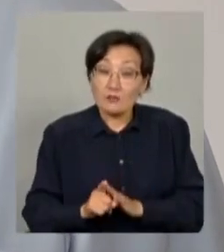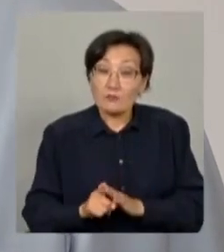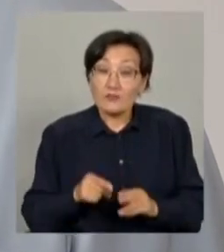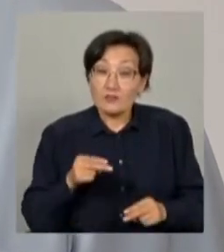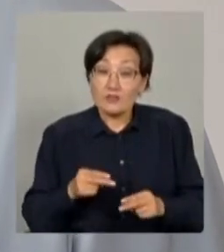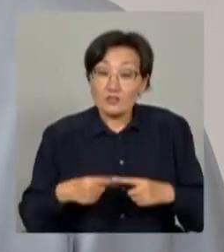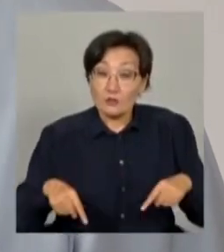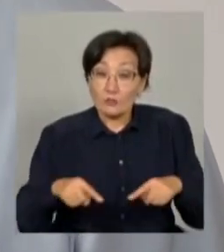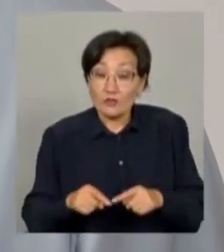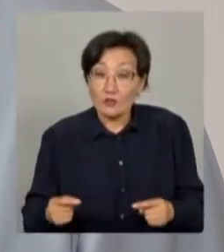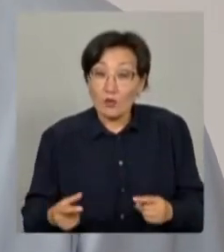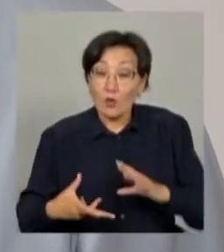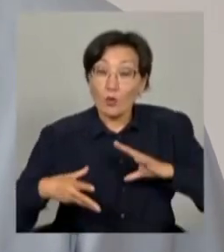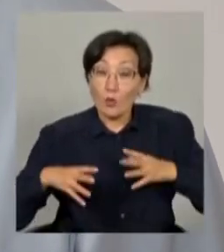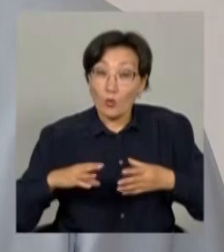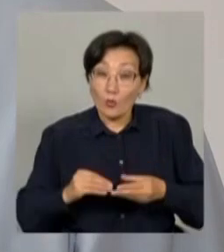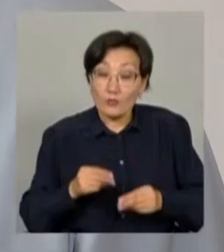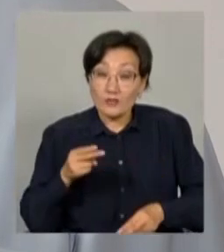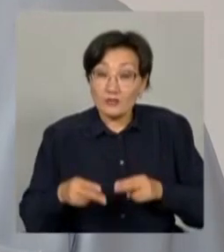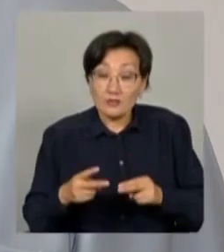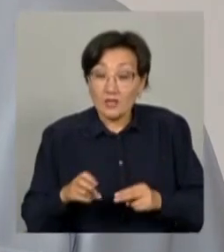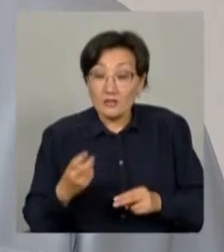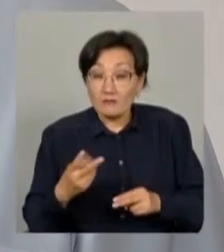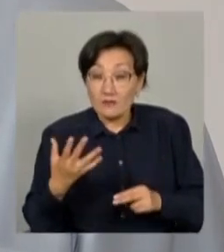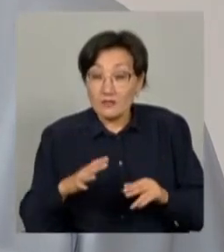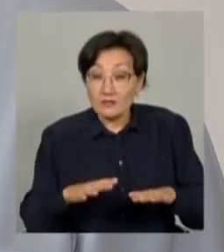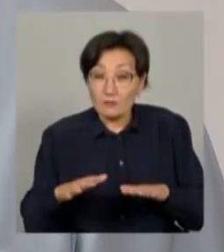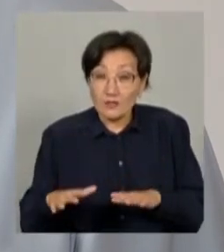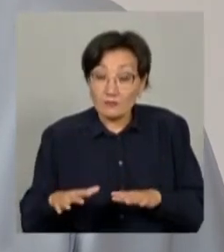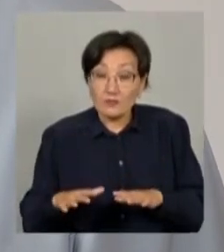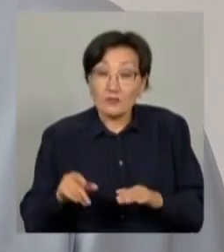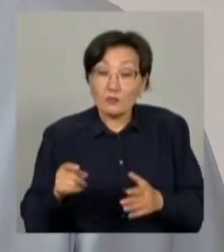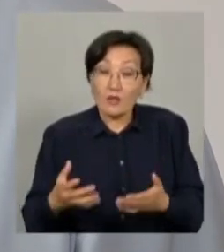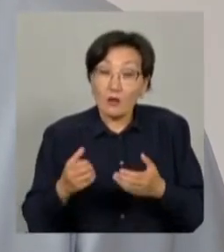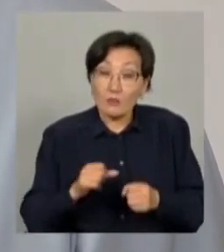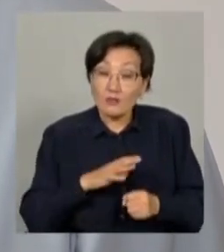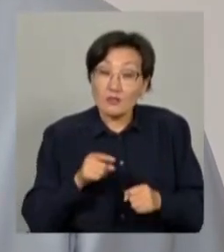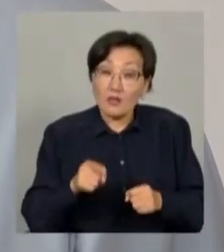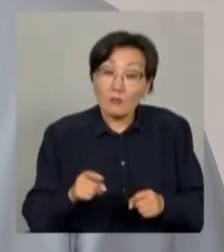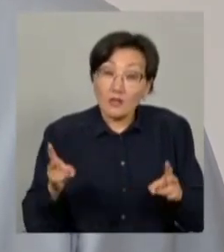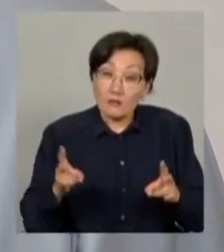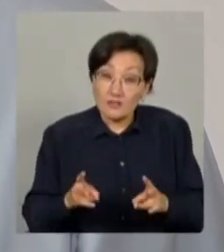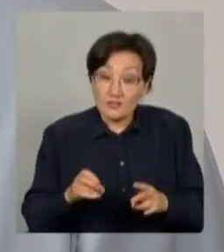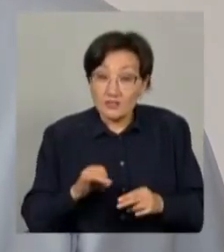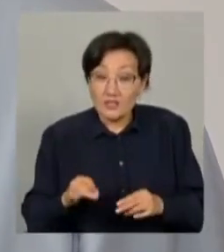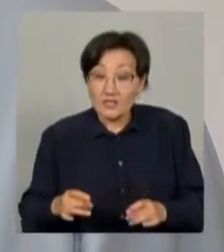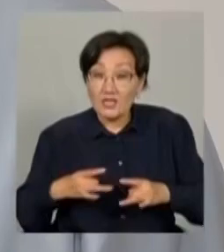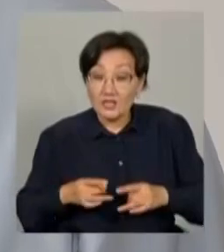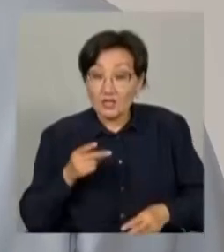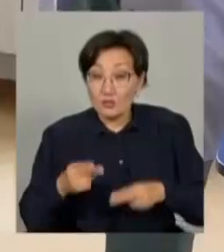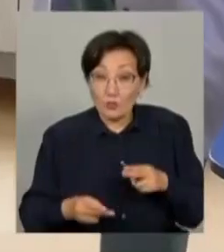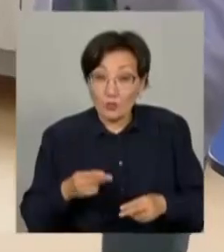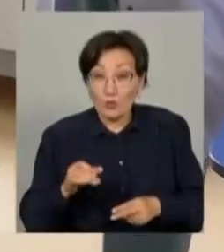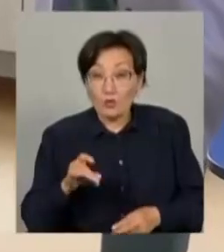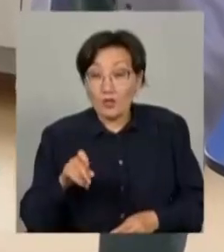с отделения общей хирургии на 25 коек, принимали. Там же была и травматология, и нейрохирургия, и